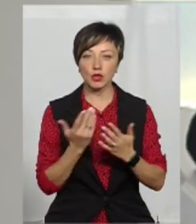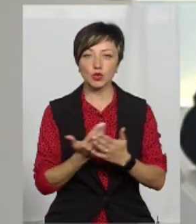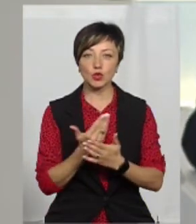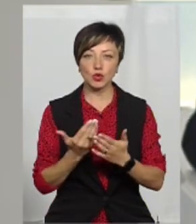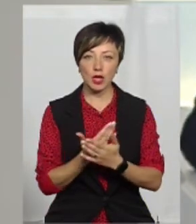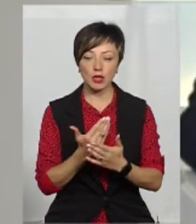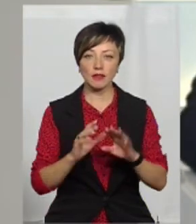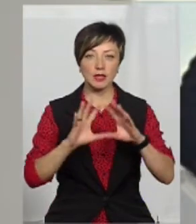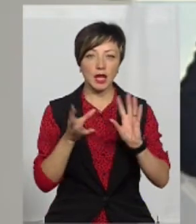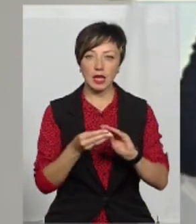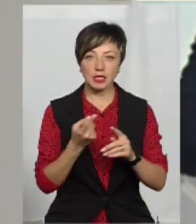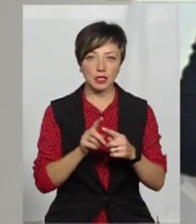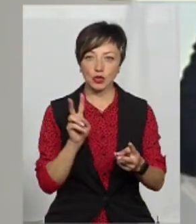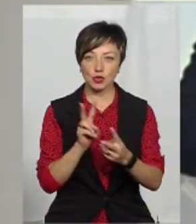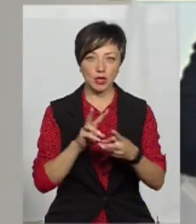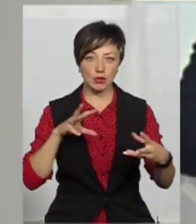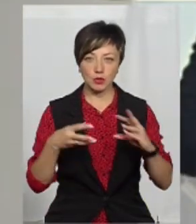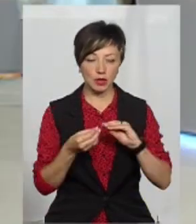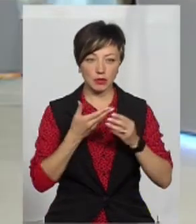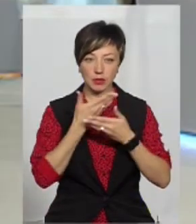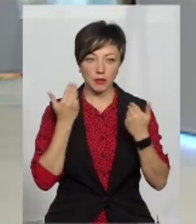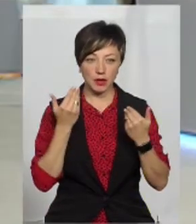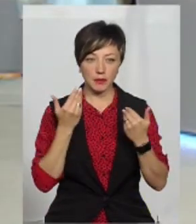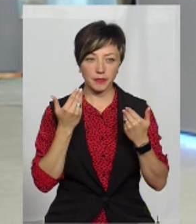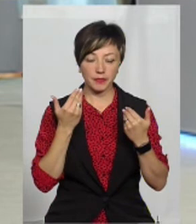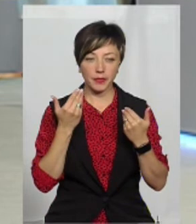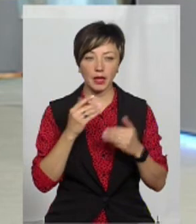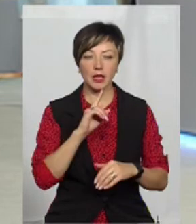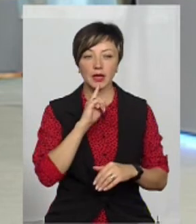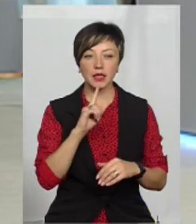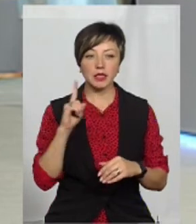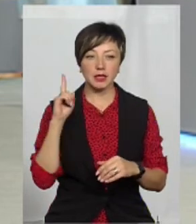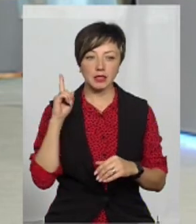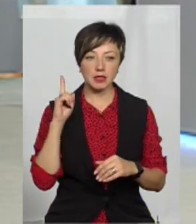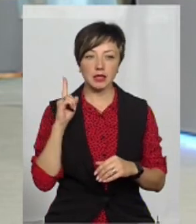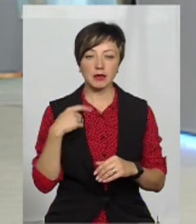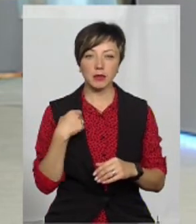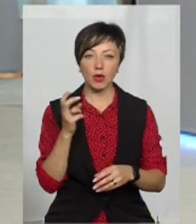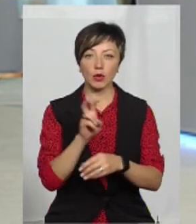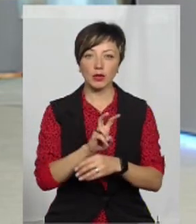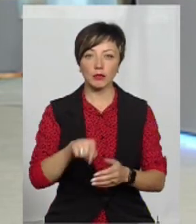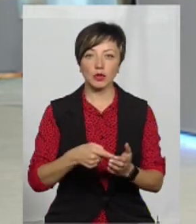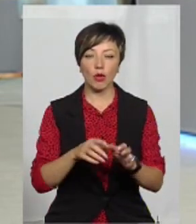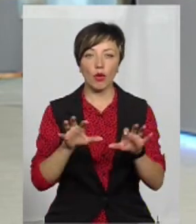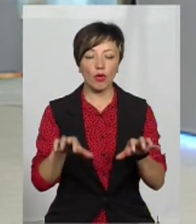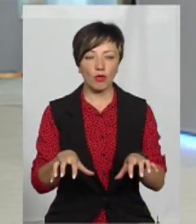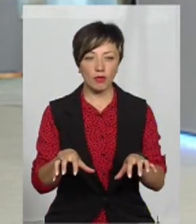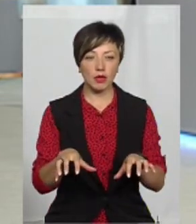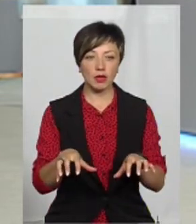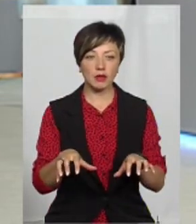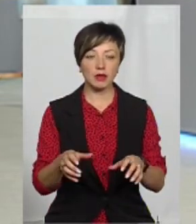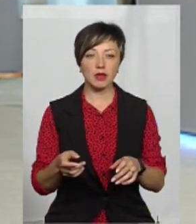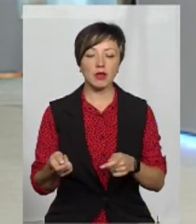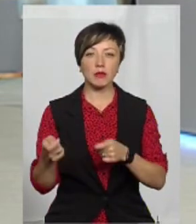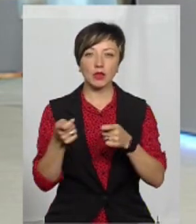взагалі ця зустріч ніякого результату не принесла. Рік назад ми збиралися, ходили до міського голови Симчишина, приносили